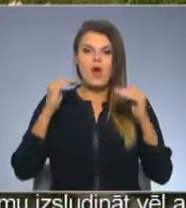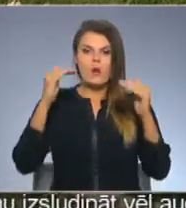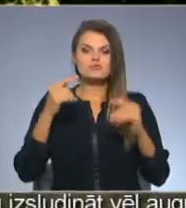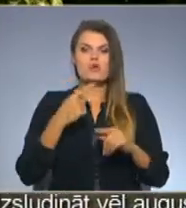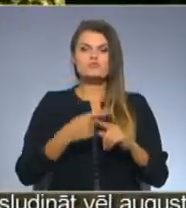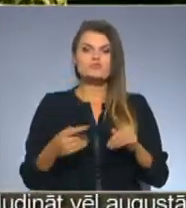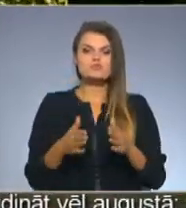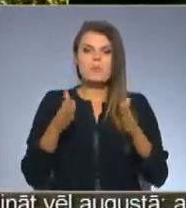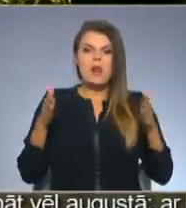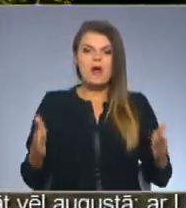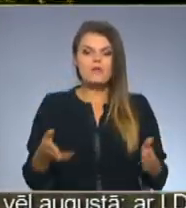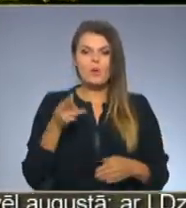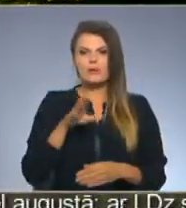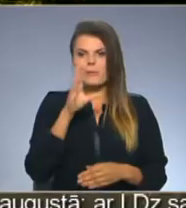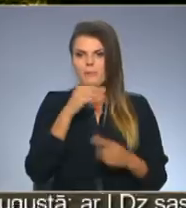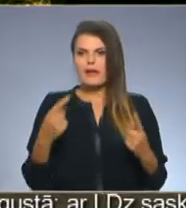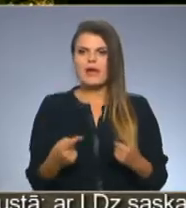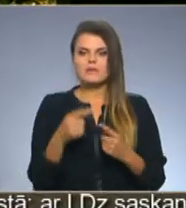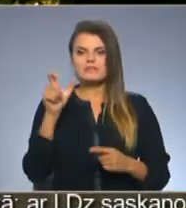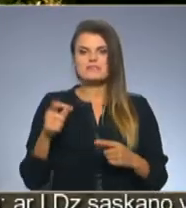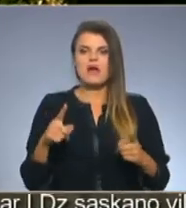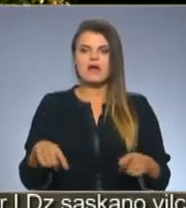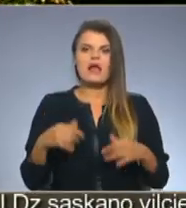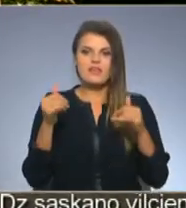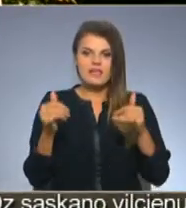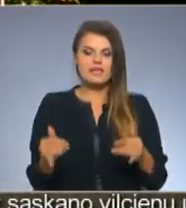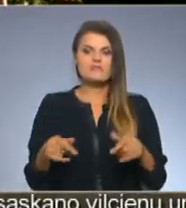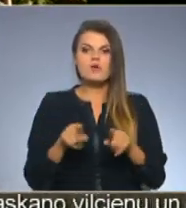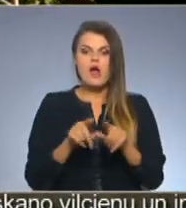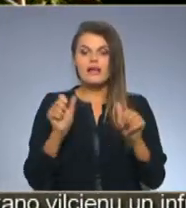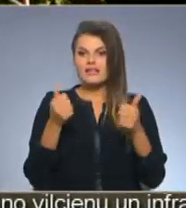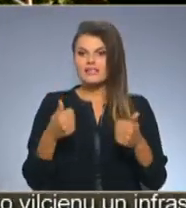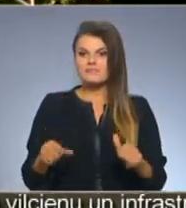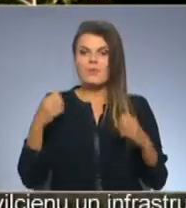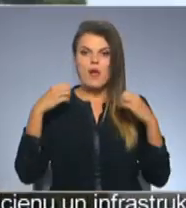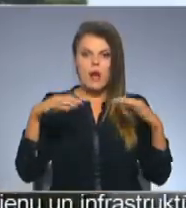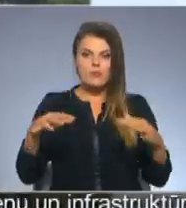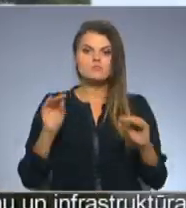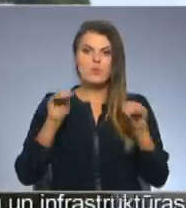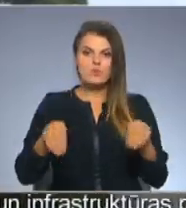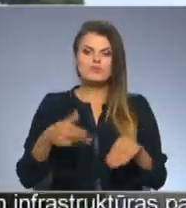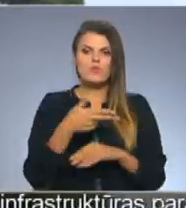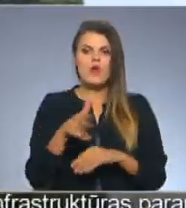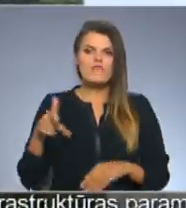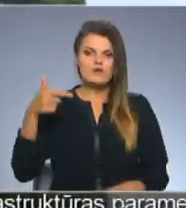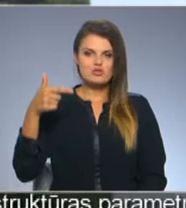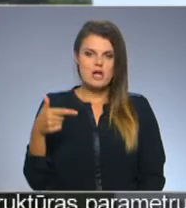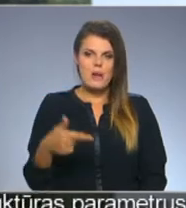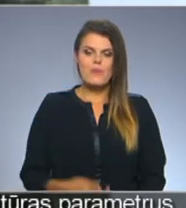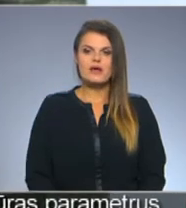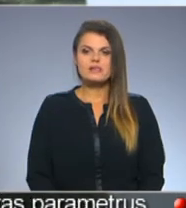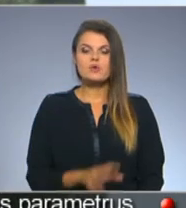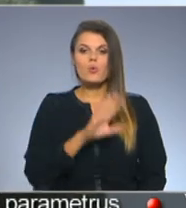pusi platāks un arī pieejams cilvēkiem ratiņkrēslos. Tāpat tiks izveidots apgaismojums un uzstādīts novērošanas